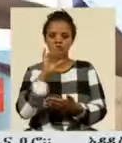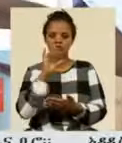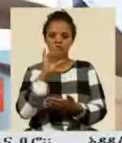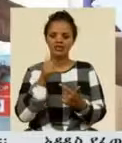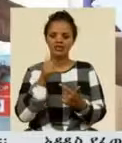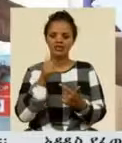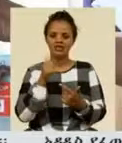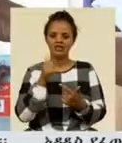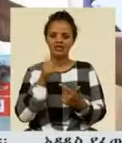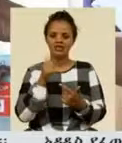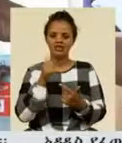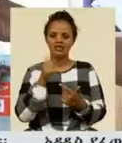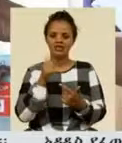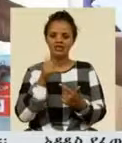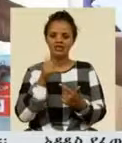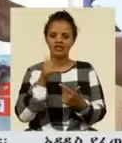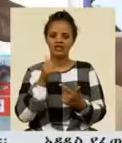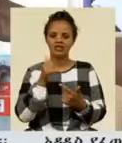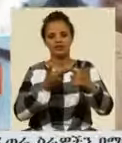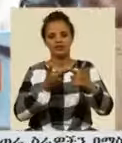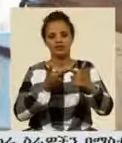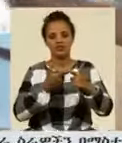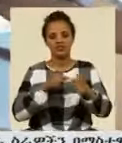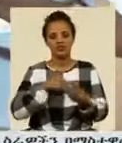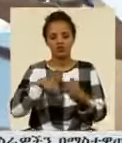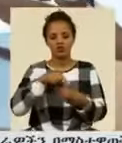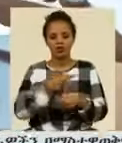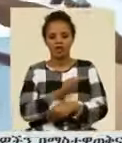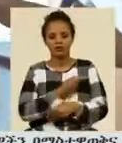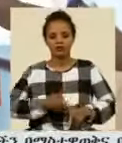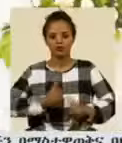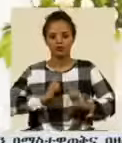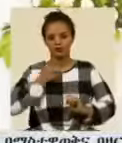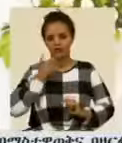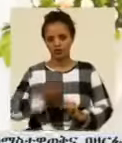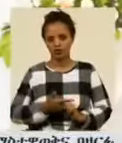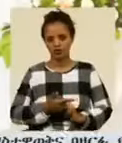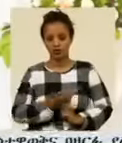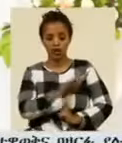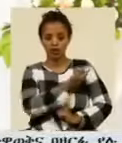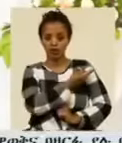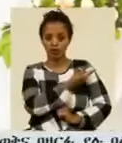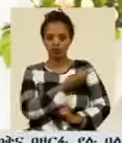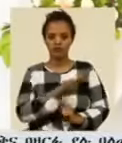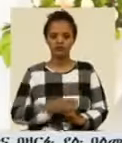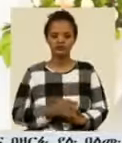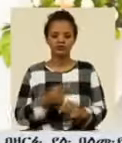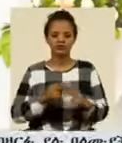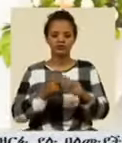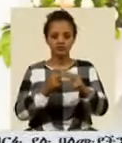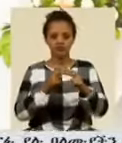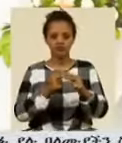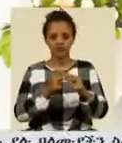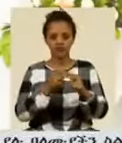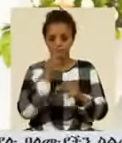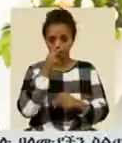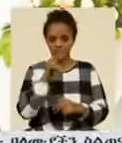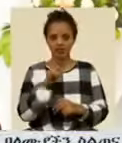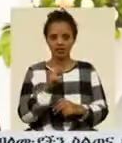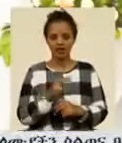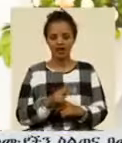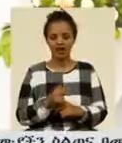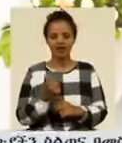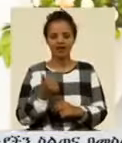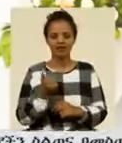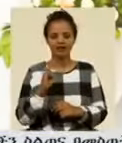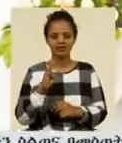ሳምንት ባለው ጊዜ ውስጥ ሁለተኛውን ዙር መከተብ ይኖርባቸዋልም ብለዋል። ክትባቱ በስያሜ ሲታይ አስትራዜንካ